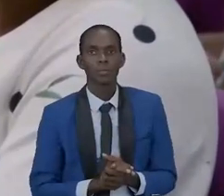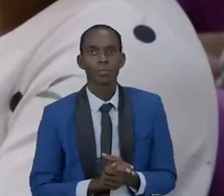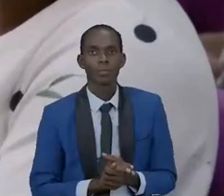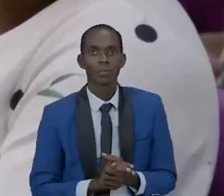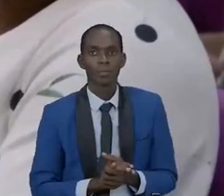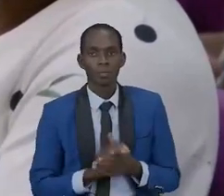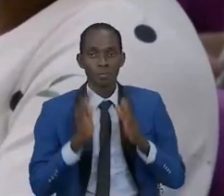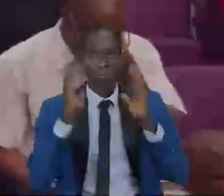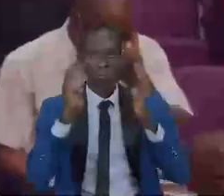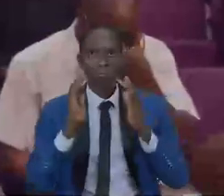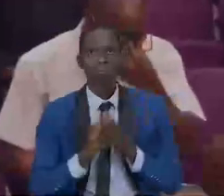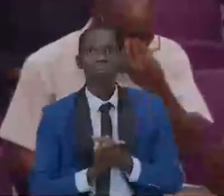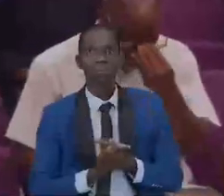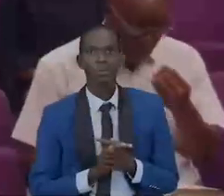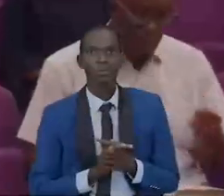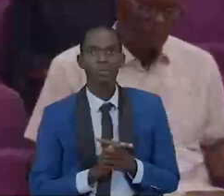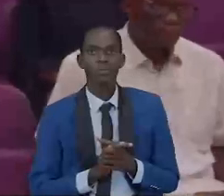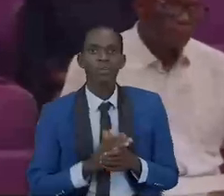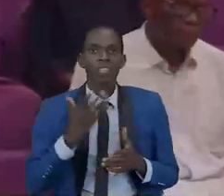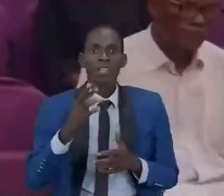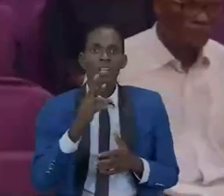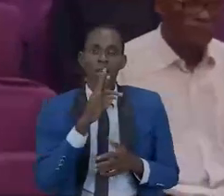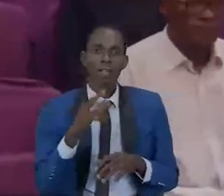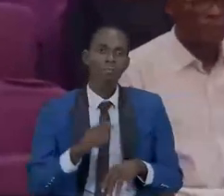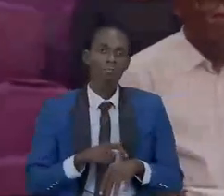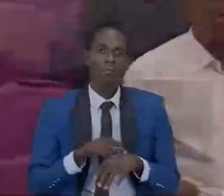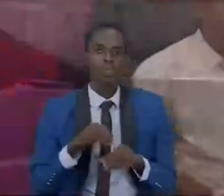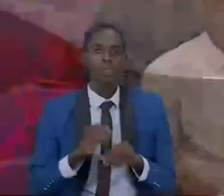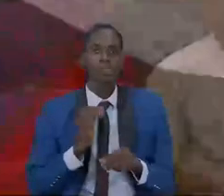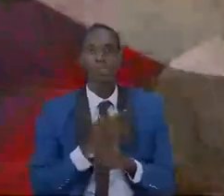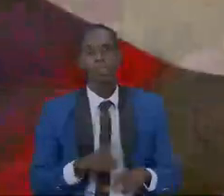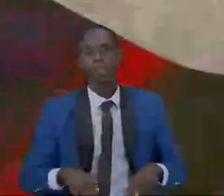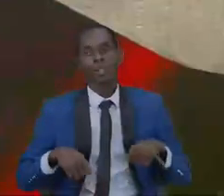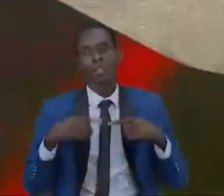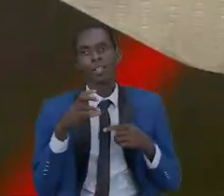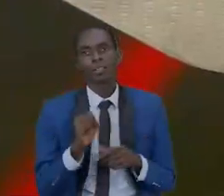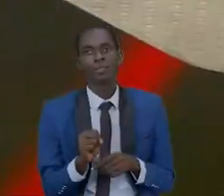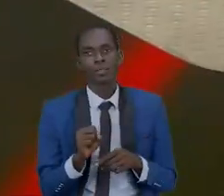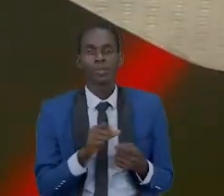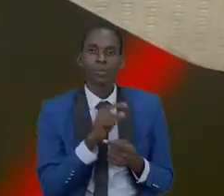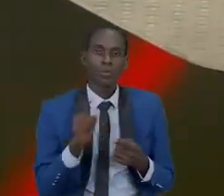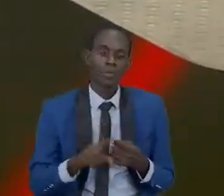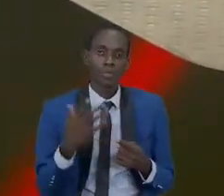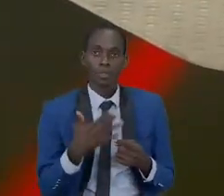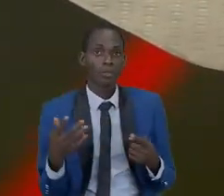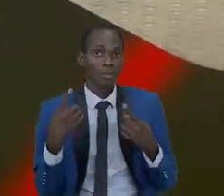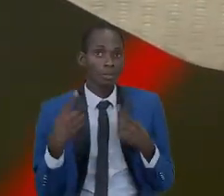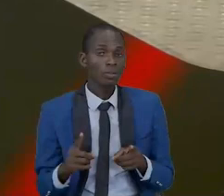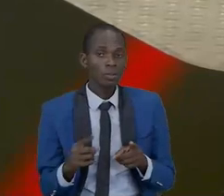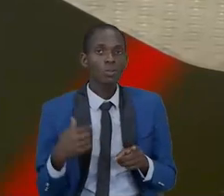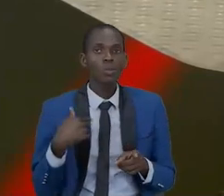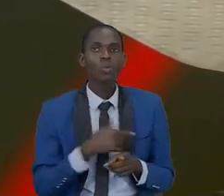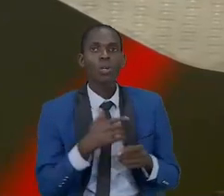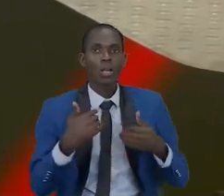regardez ici il y a des il y a des temps dans notre vie où les choses se passent nous avons